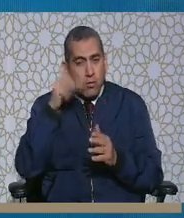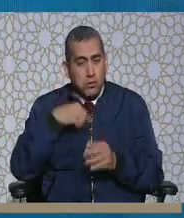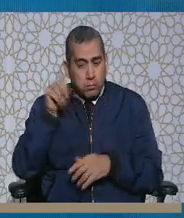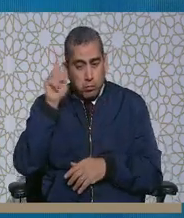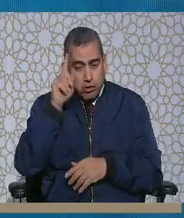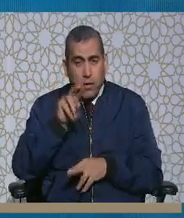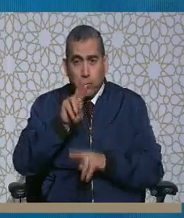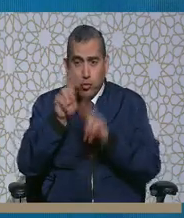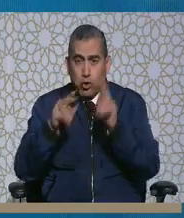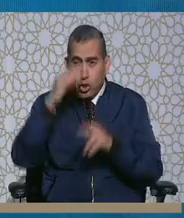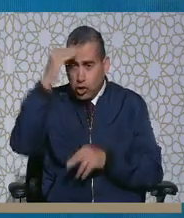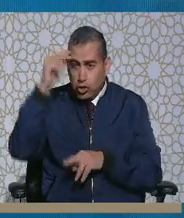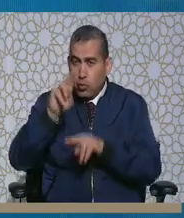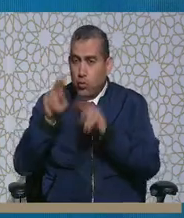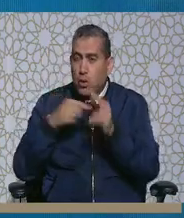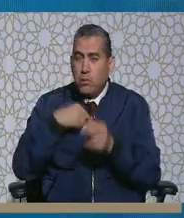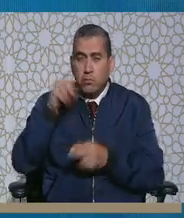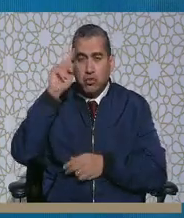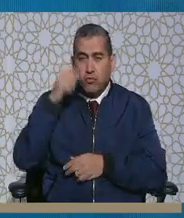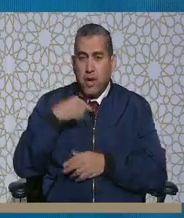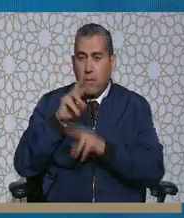اسال لكي تفهم يبقى ده ثالث اجراء